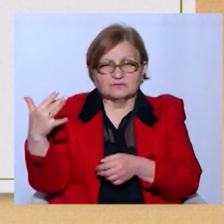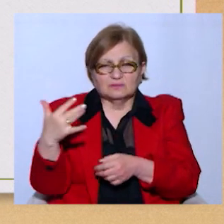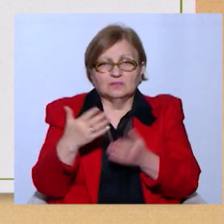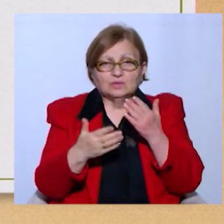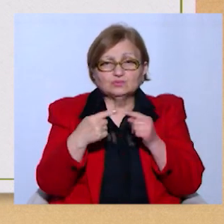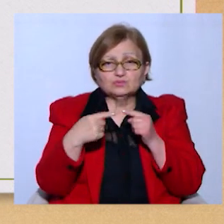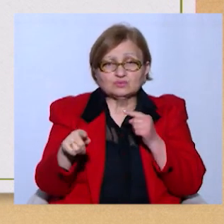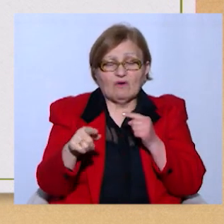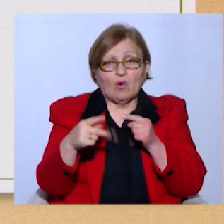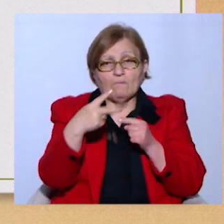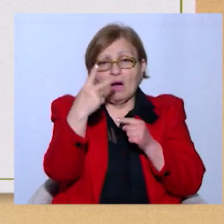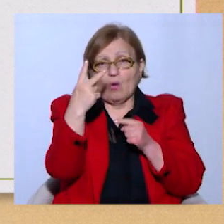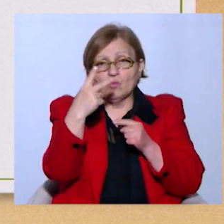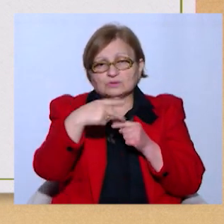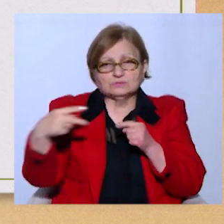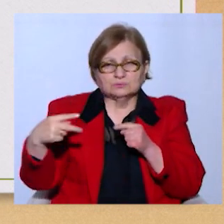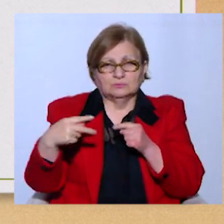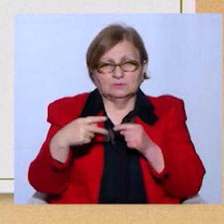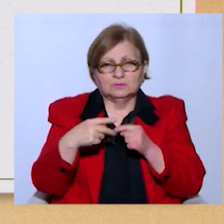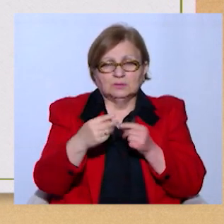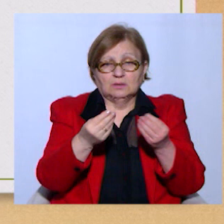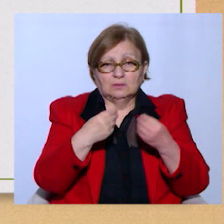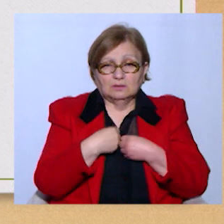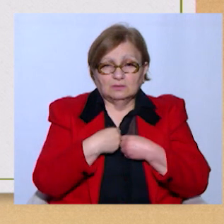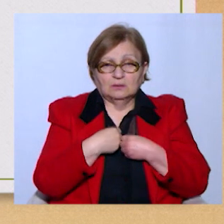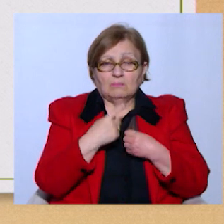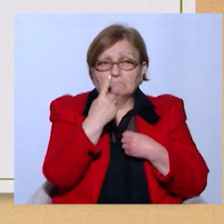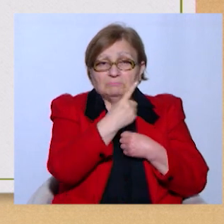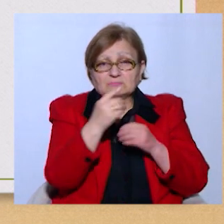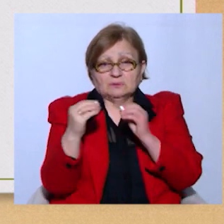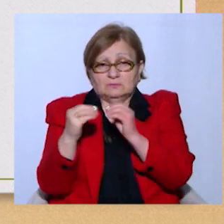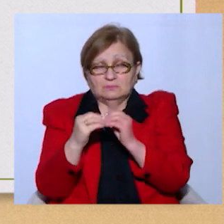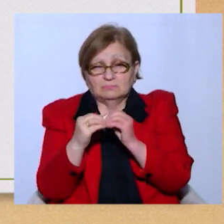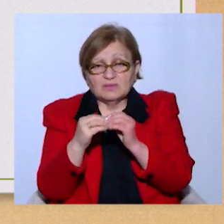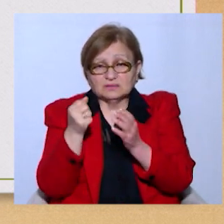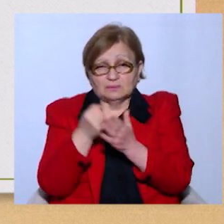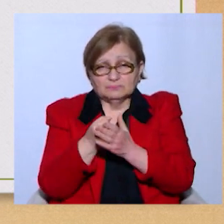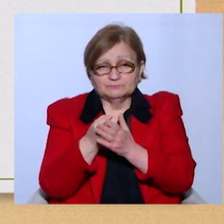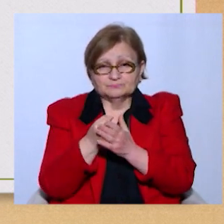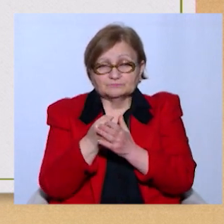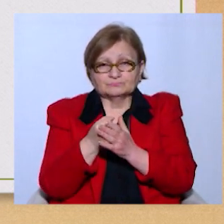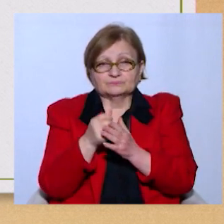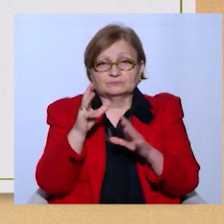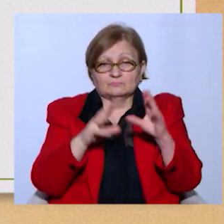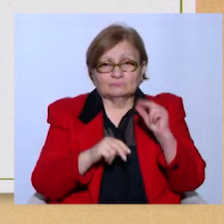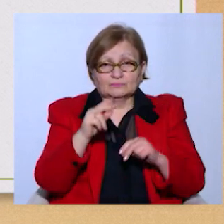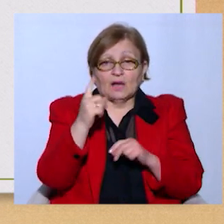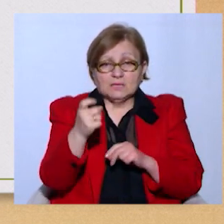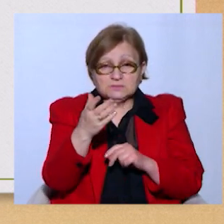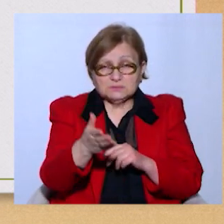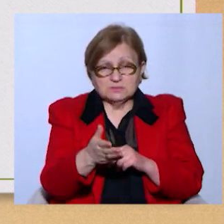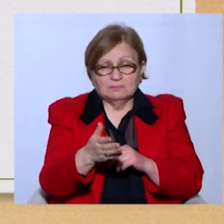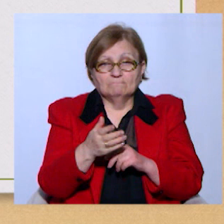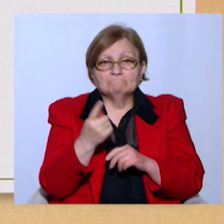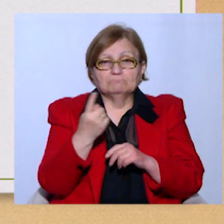სხვაობა 2 ტოლი არის. მაშასადამე მოცემული გვაქვს პირველიდან 10 წევრის ჯამით, 10 წევრის ჩათვლით ჯამი რომ 100-ია და